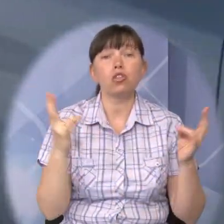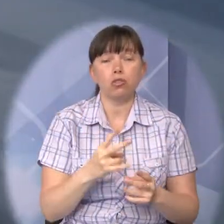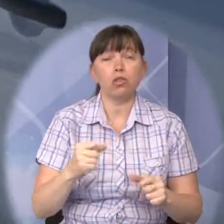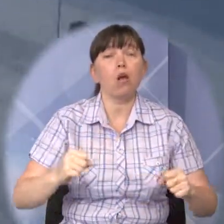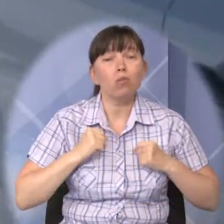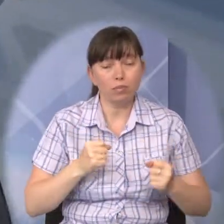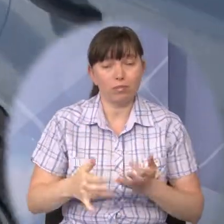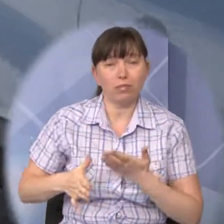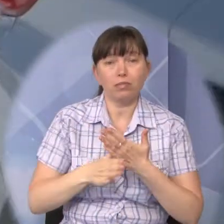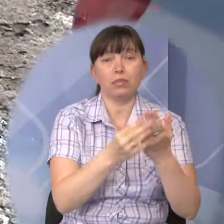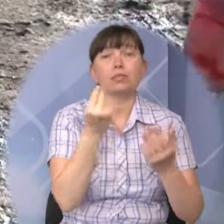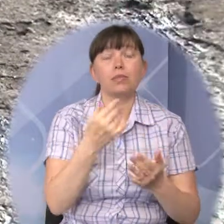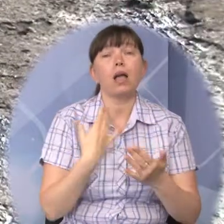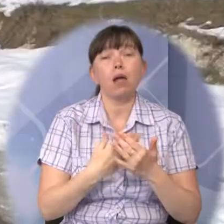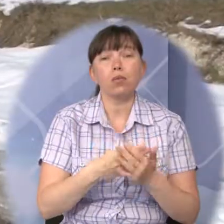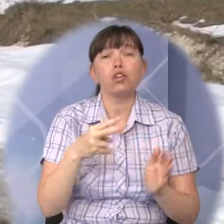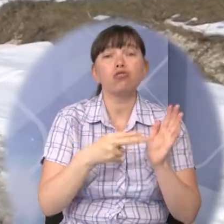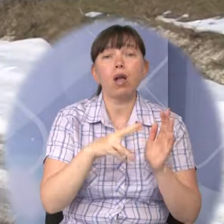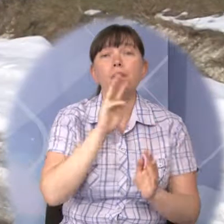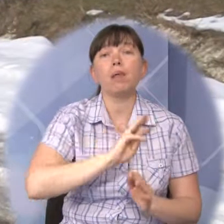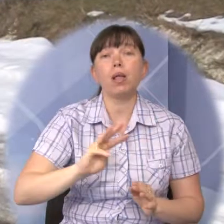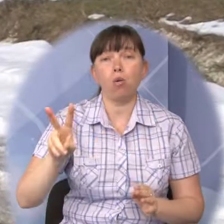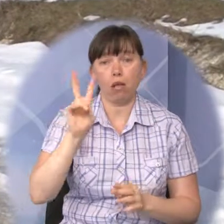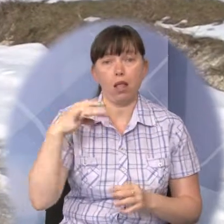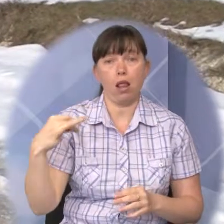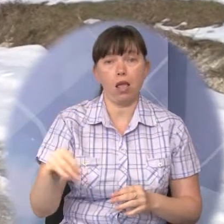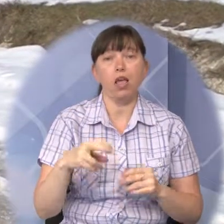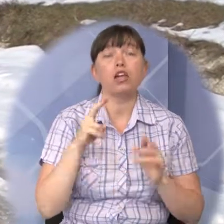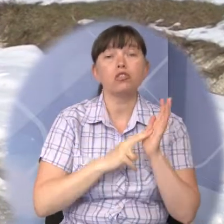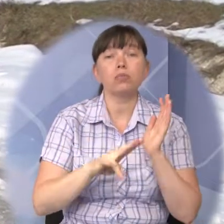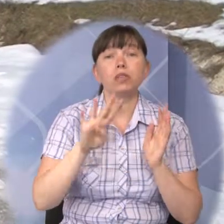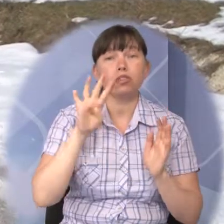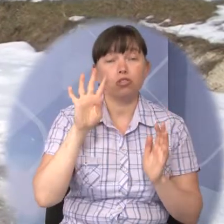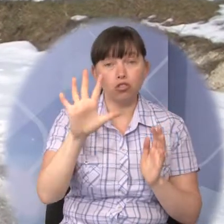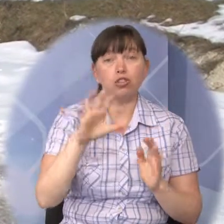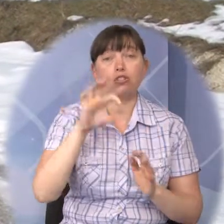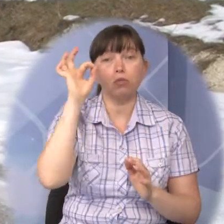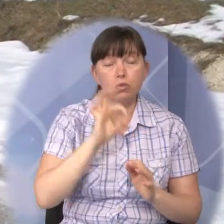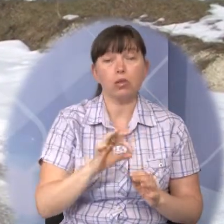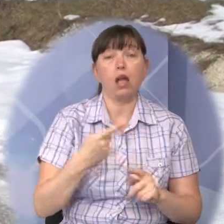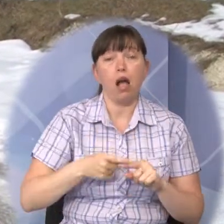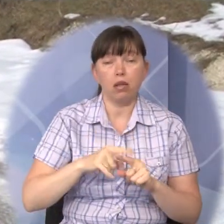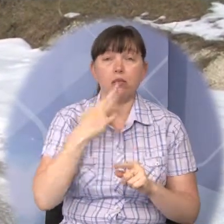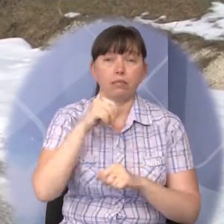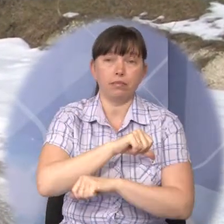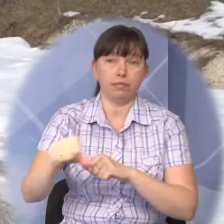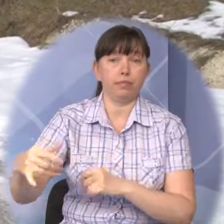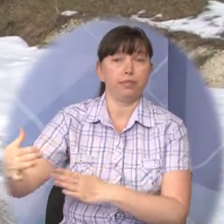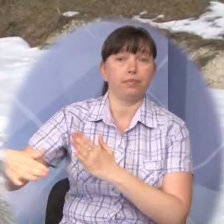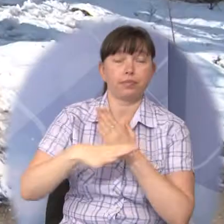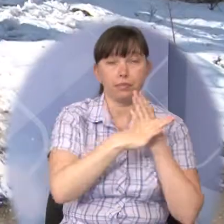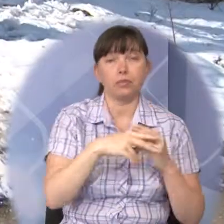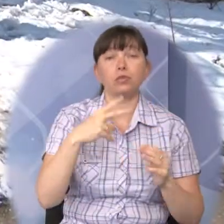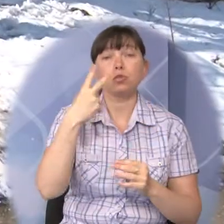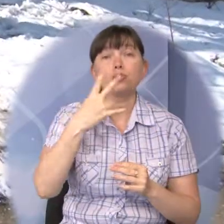2014-2017 a fost necesar un efort financiar total de circa 7 milioane de lei, 75% din costuri fiind finanțare